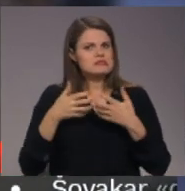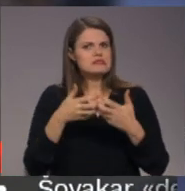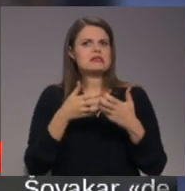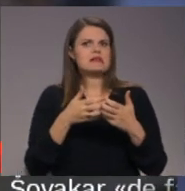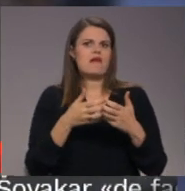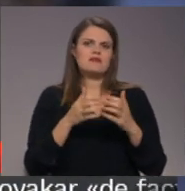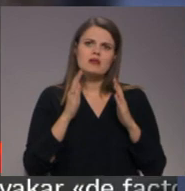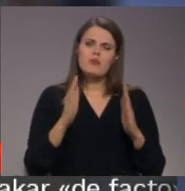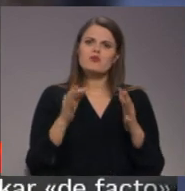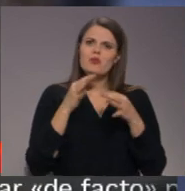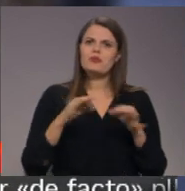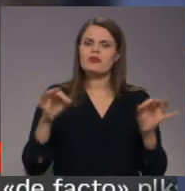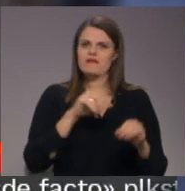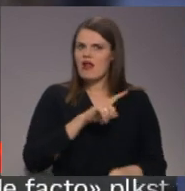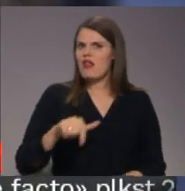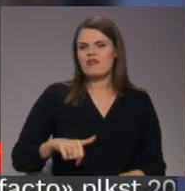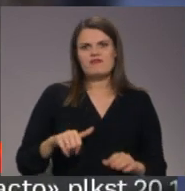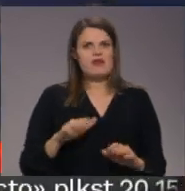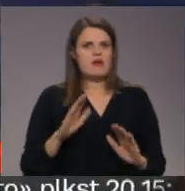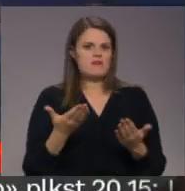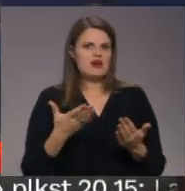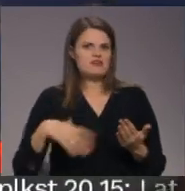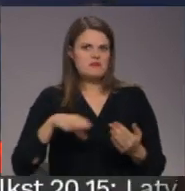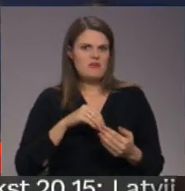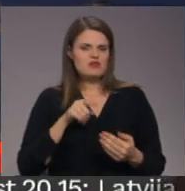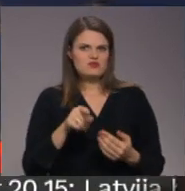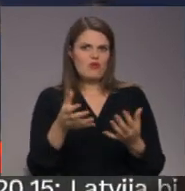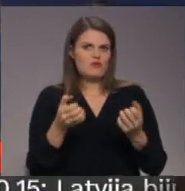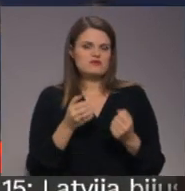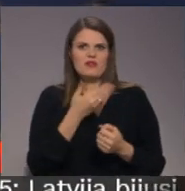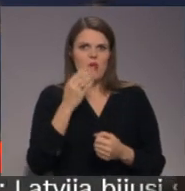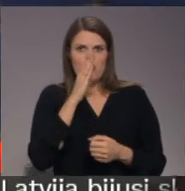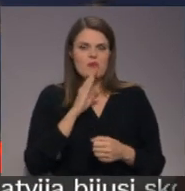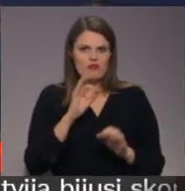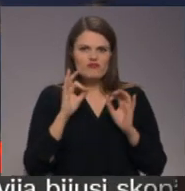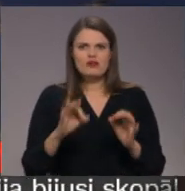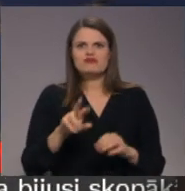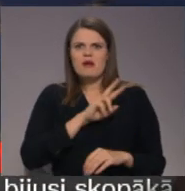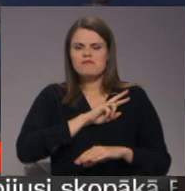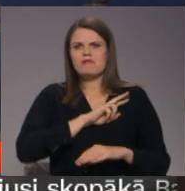par Latviju, skarbi varbūt izklausās, bet tad vienkārši līķu kaudzēm,